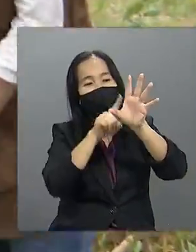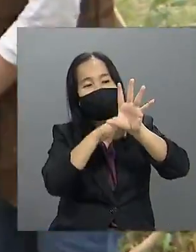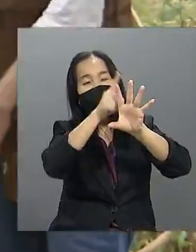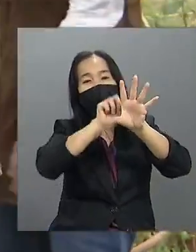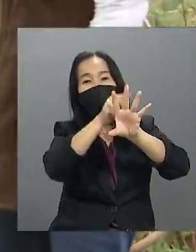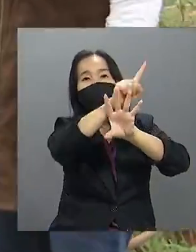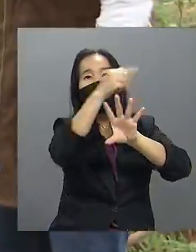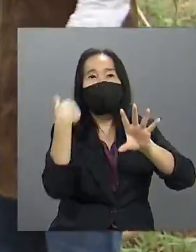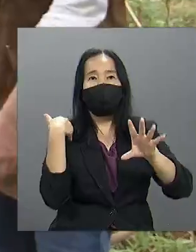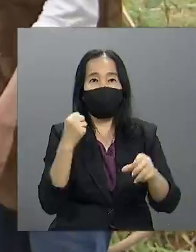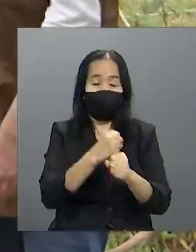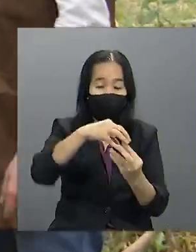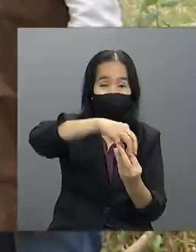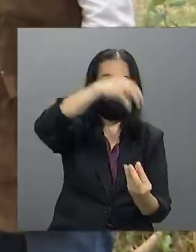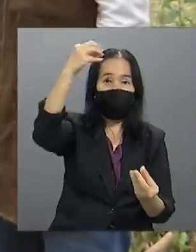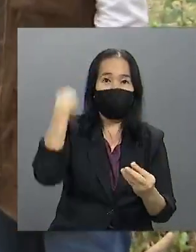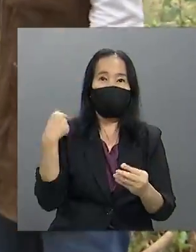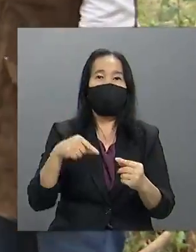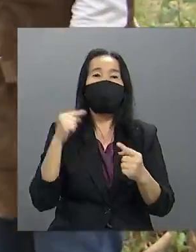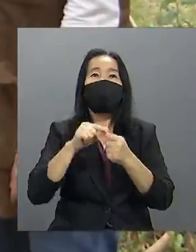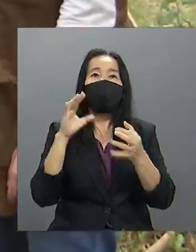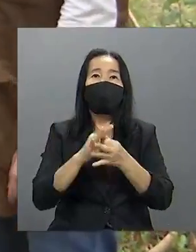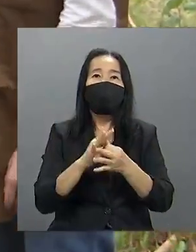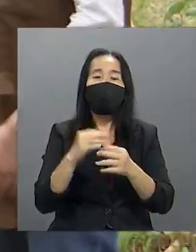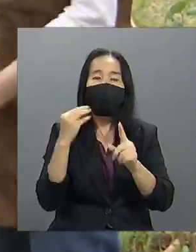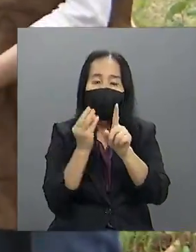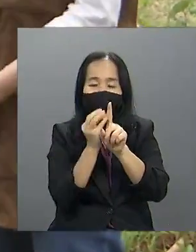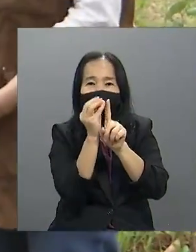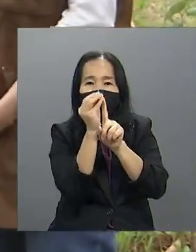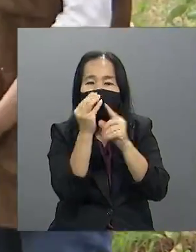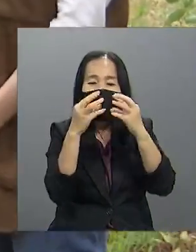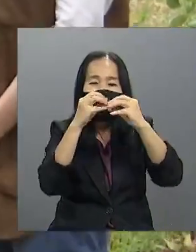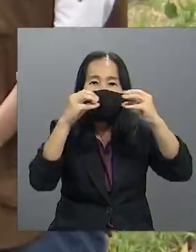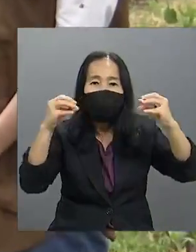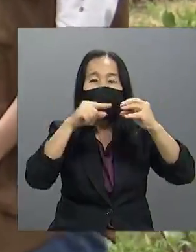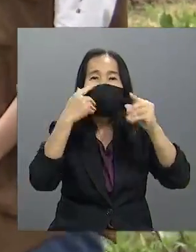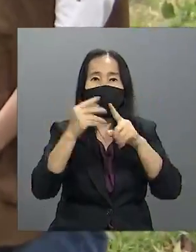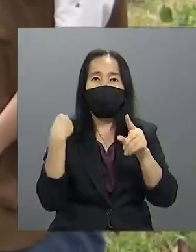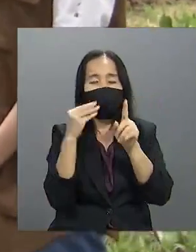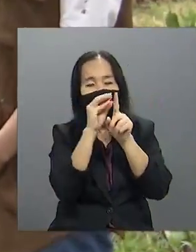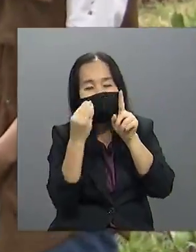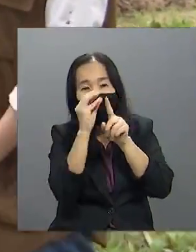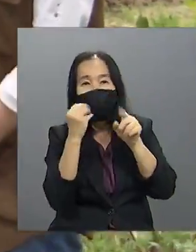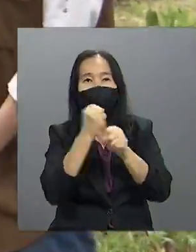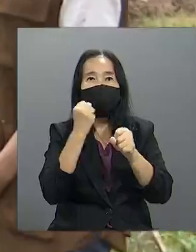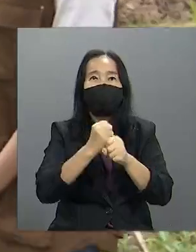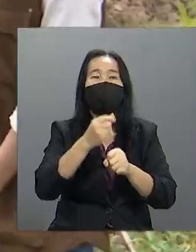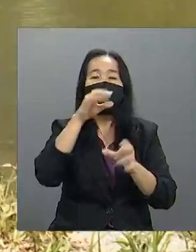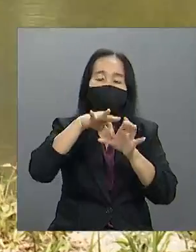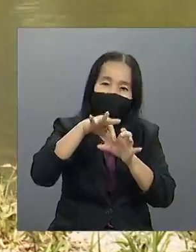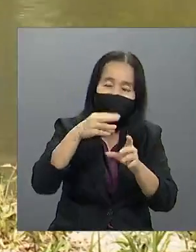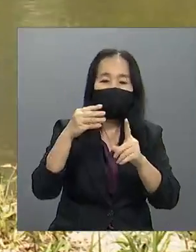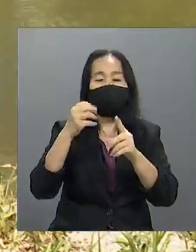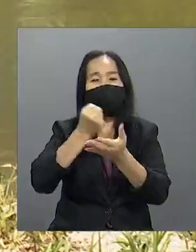อรี่ตัวเนี้ยมัลเบอรี่คือมันจะสามารถเก็บลูกเล็กๆเนี่ยเอามาทำเครื่องดื่มหรือเอามาทานผลสดได้ครับ